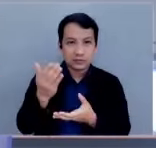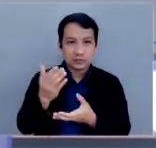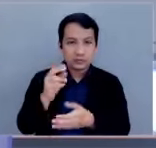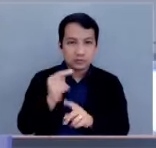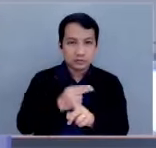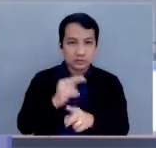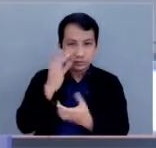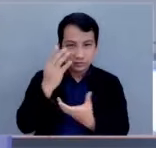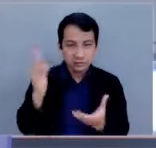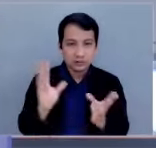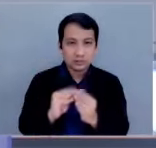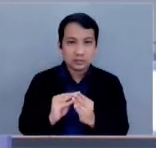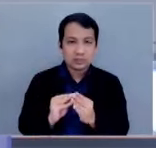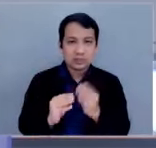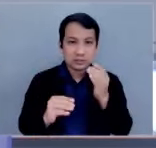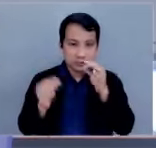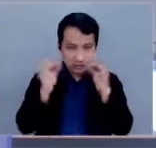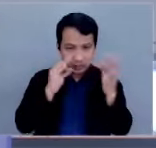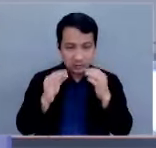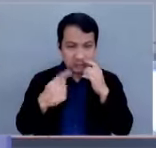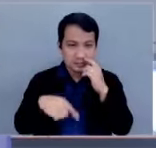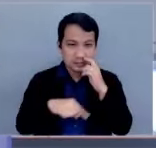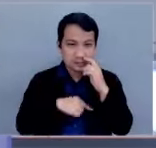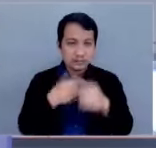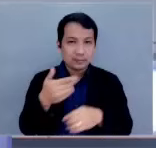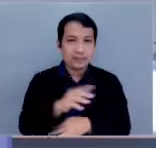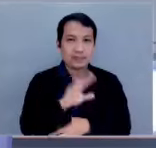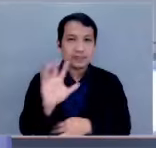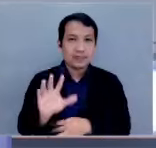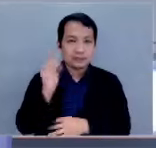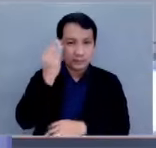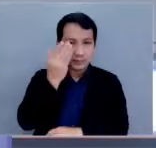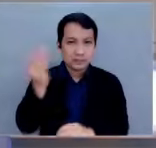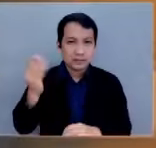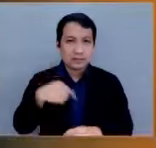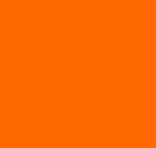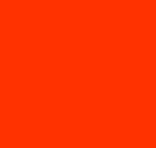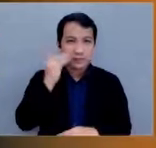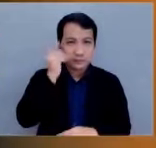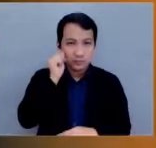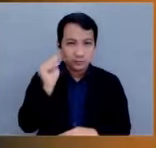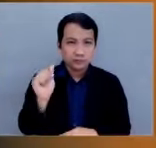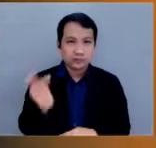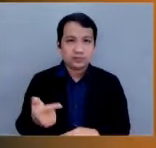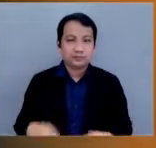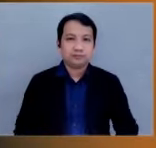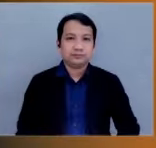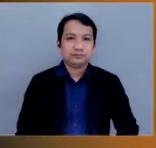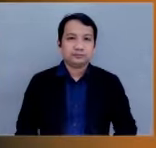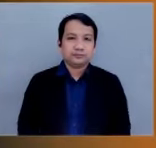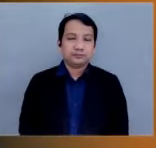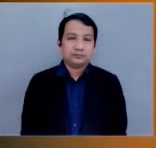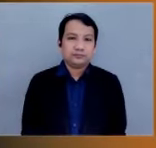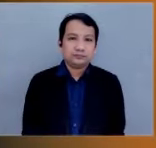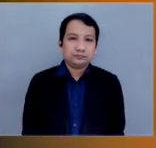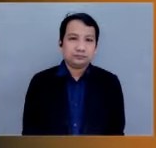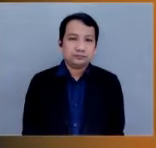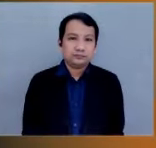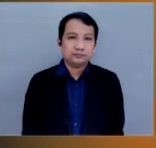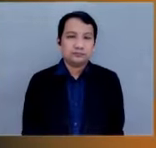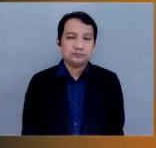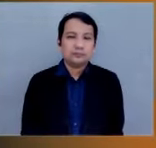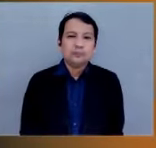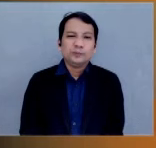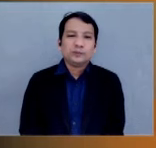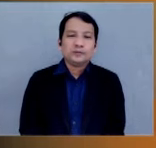din sa illegal na droga. Nasa frontline ng balitang yan, si Dave Abuel. Ngayon ay nainuuli namin sa paglabag